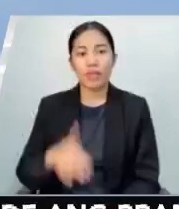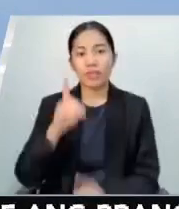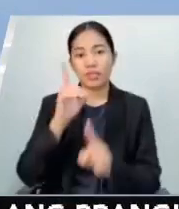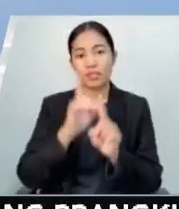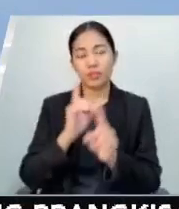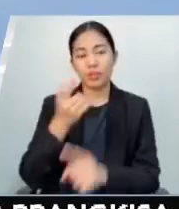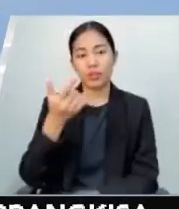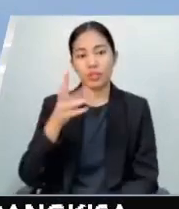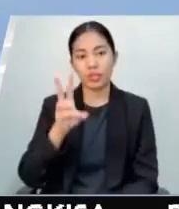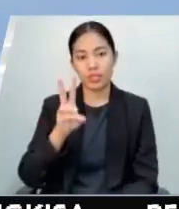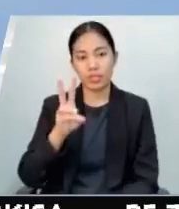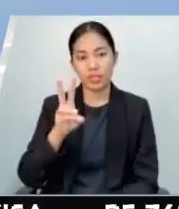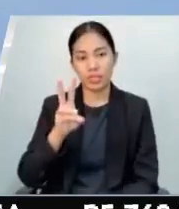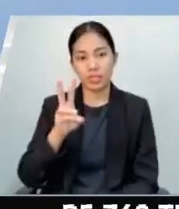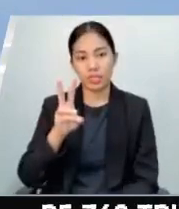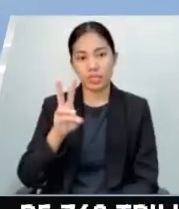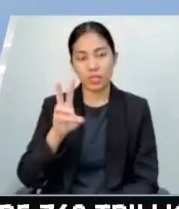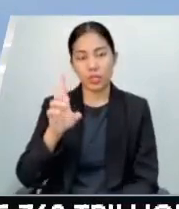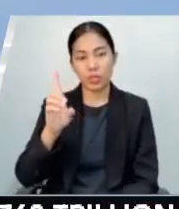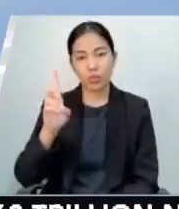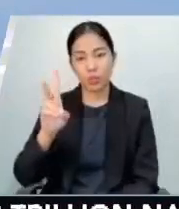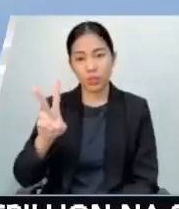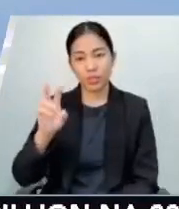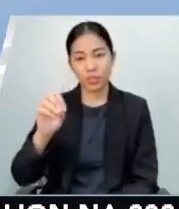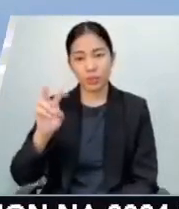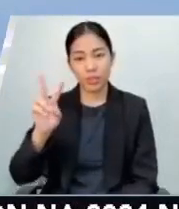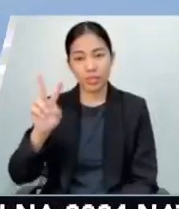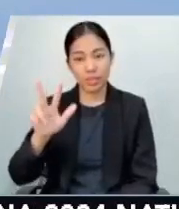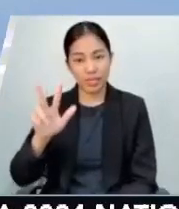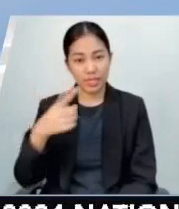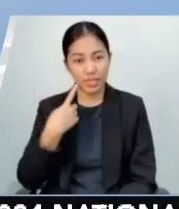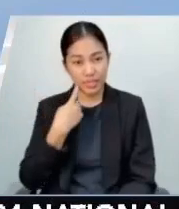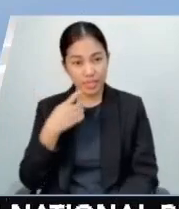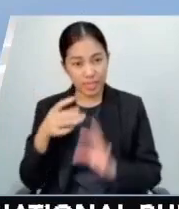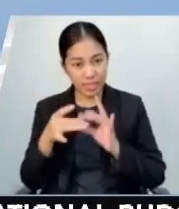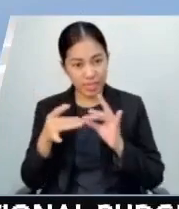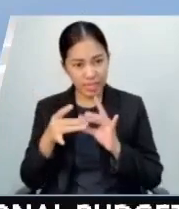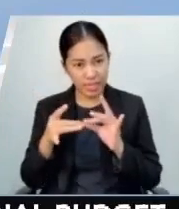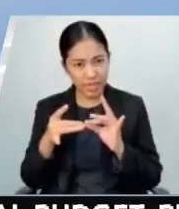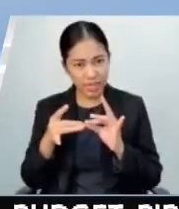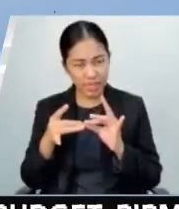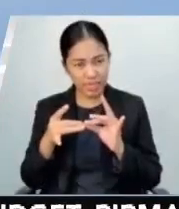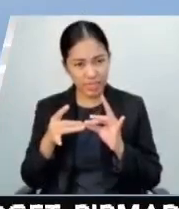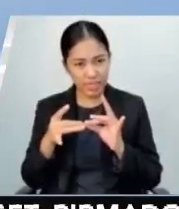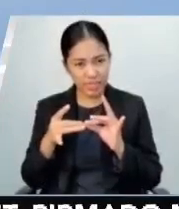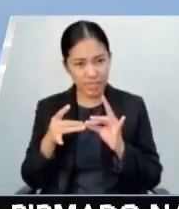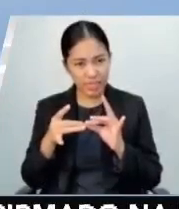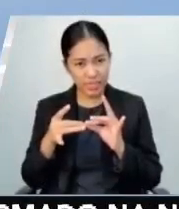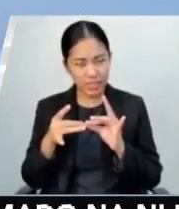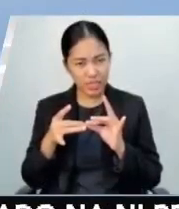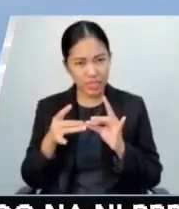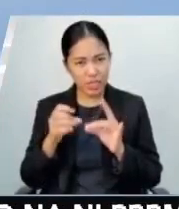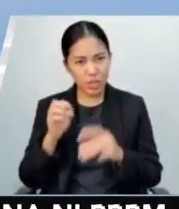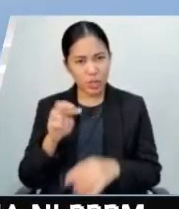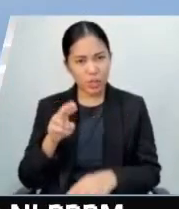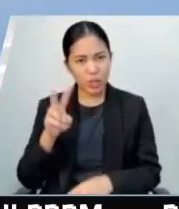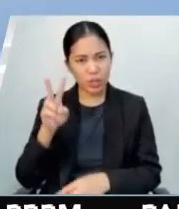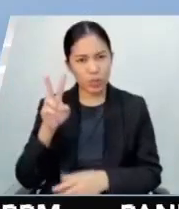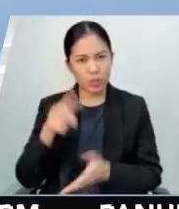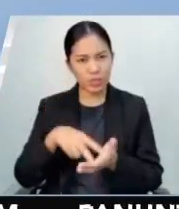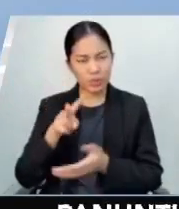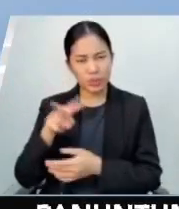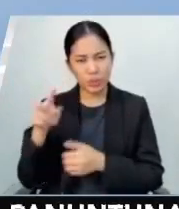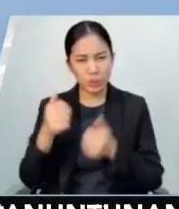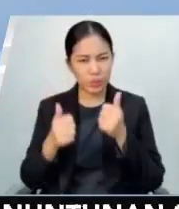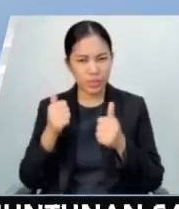26, 2023 yung sinasabi kanina o 2022? ang